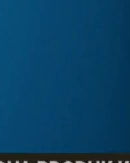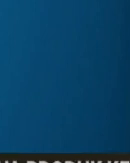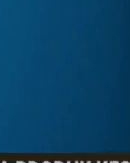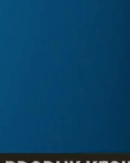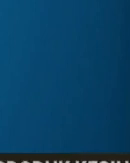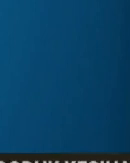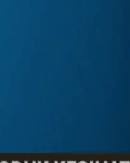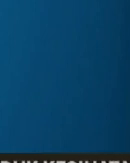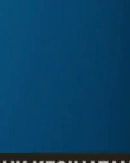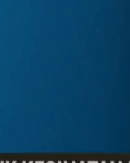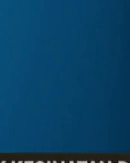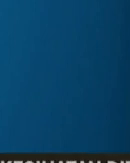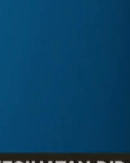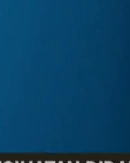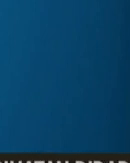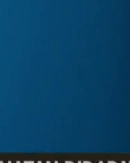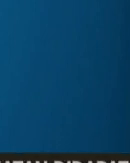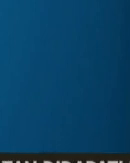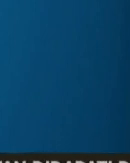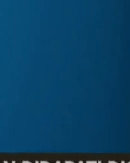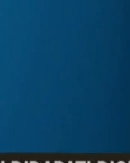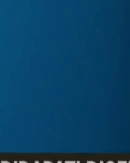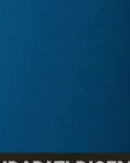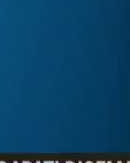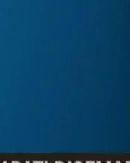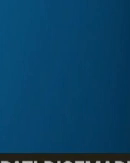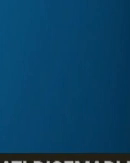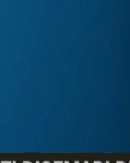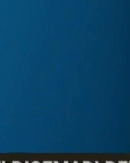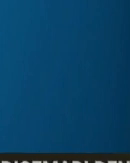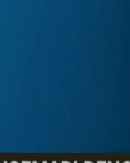pengambilannya dengan cerita-merta maklumat lanjut